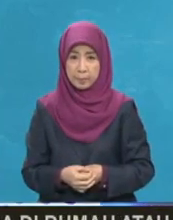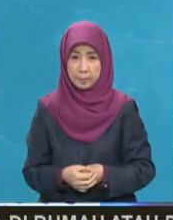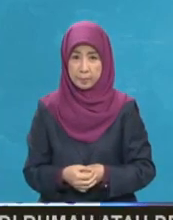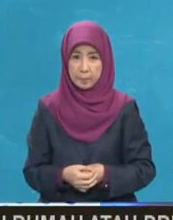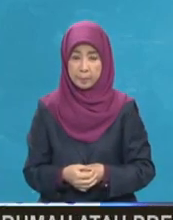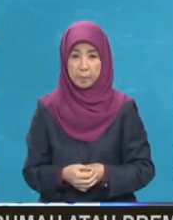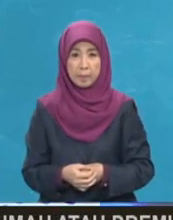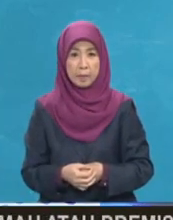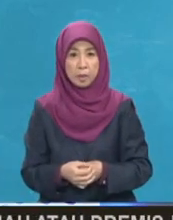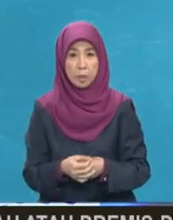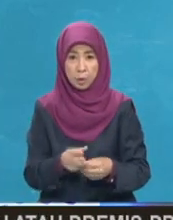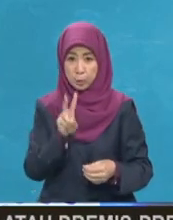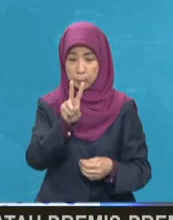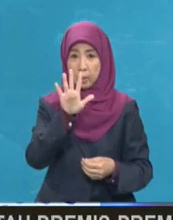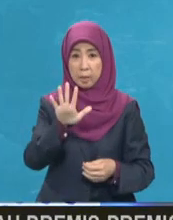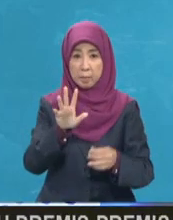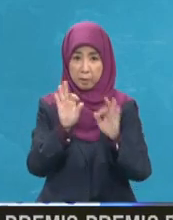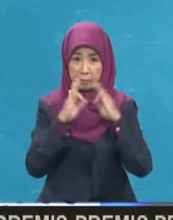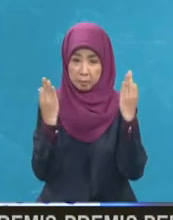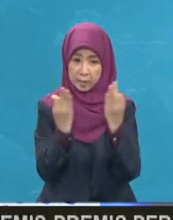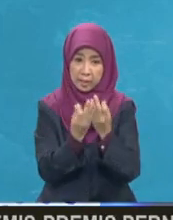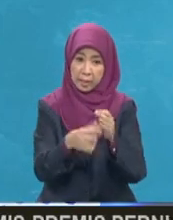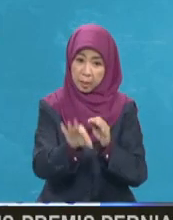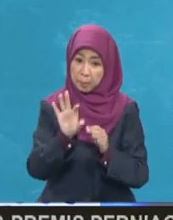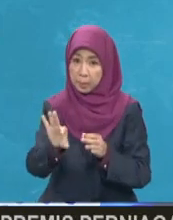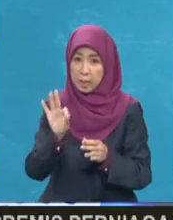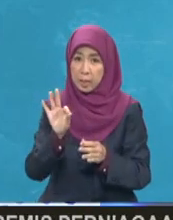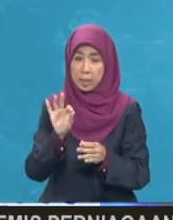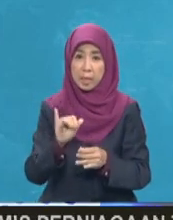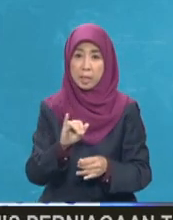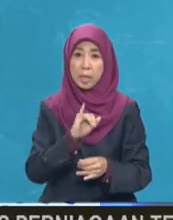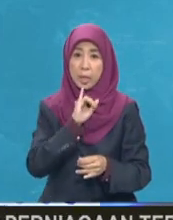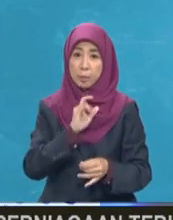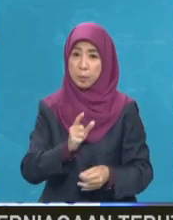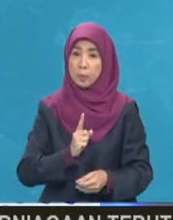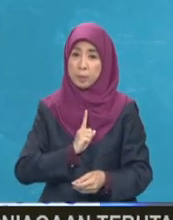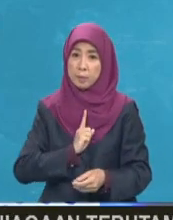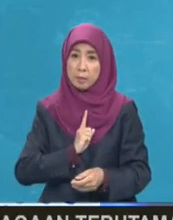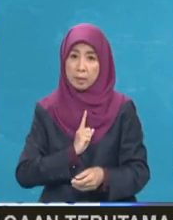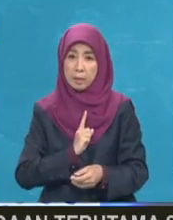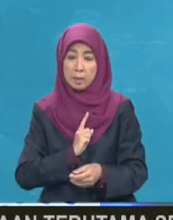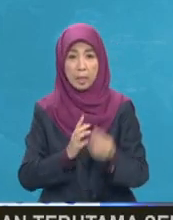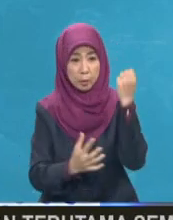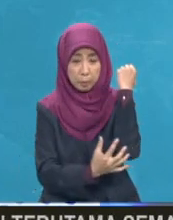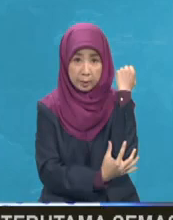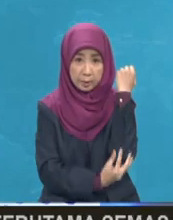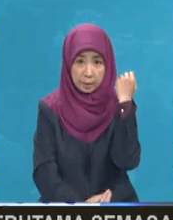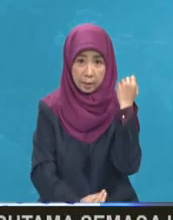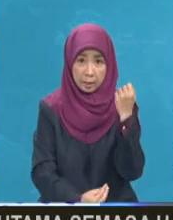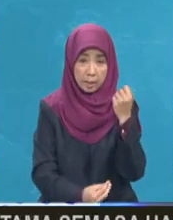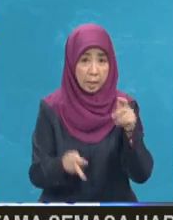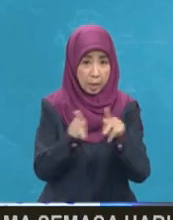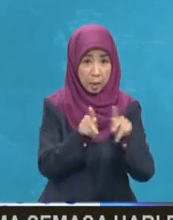the box Jogja lima buah keluarga terpilih dari kalangan Ibu tunggal dan golongan kurang berkemampuan dari